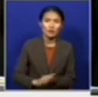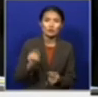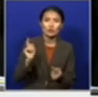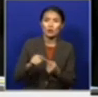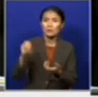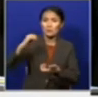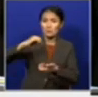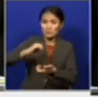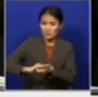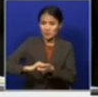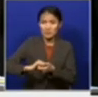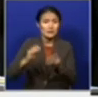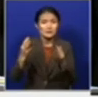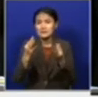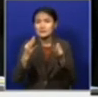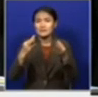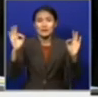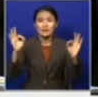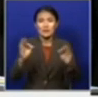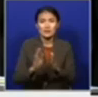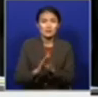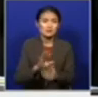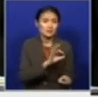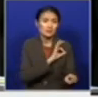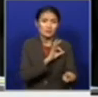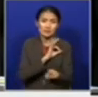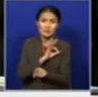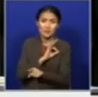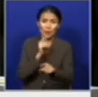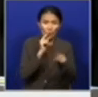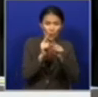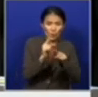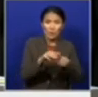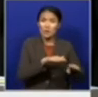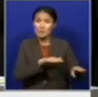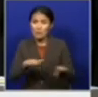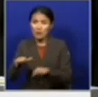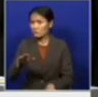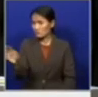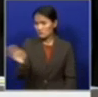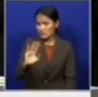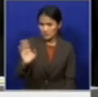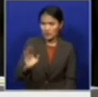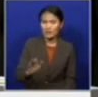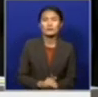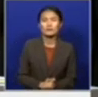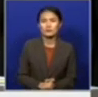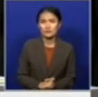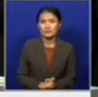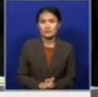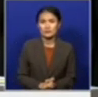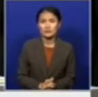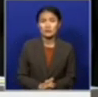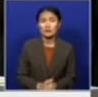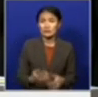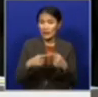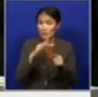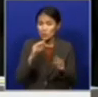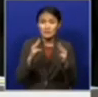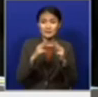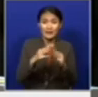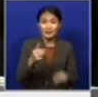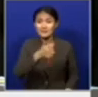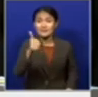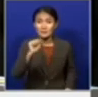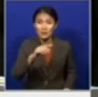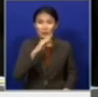ไม่ใช่ขั้นตอนที่จะมาทดลองว่าถ้าเจรจาแล้วไม่ได้ประโยชน์ก็จะถอนเหตุผลก็คือเพราะ CPTPP ไม่ใช่ความตก